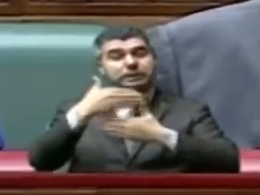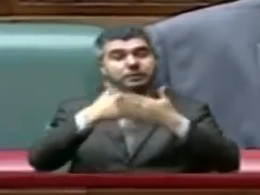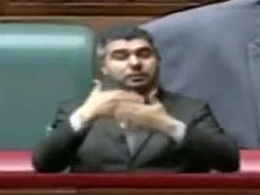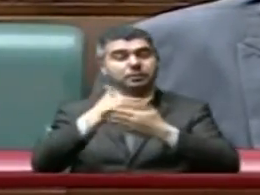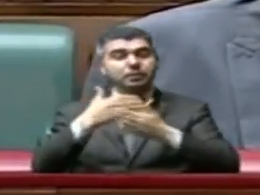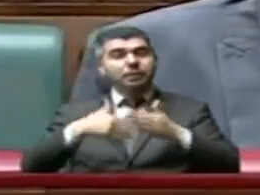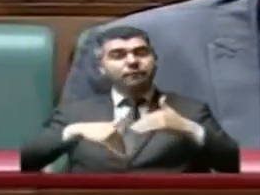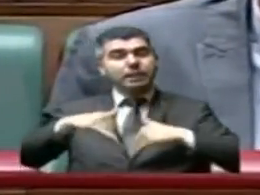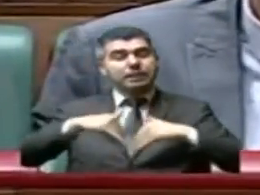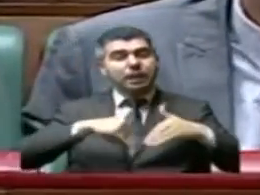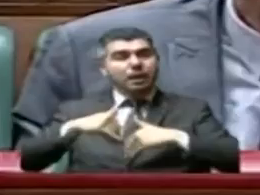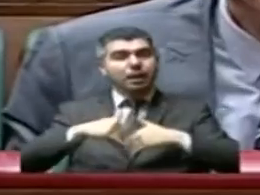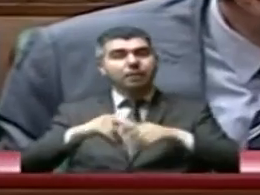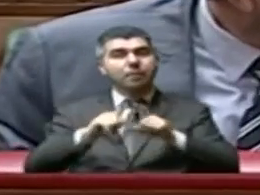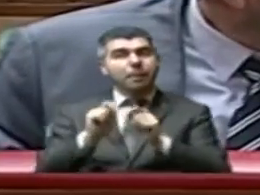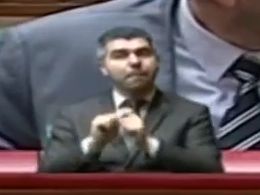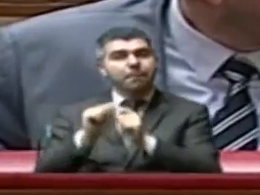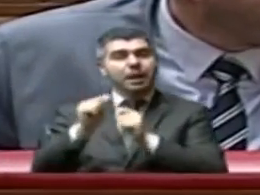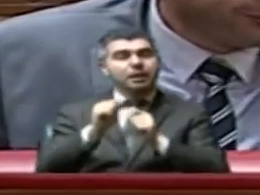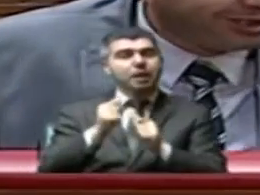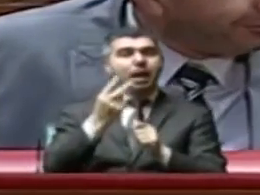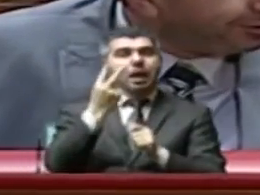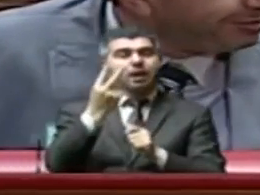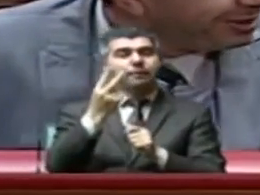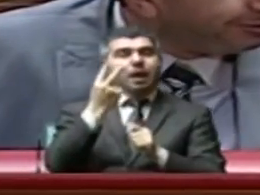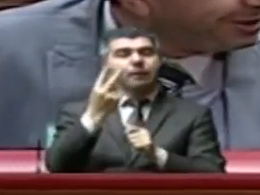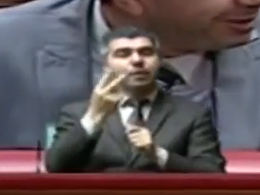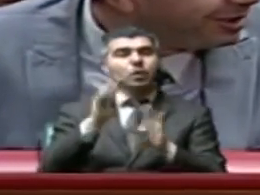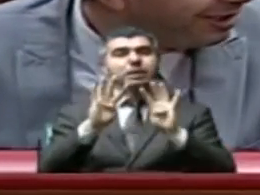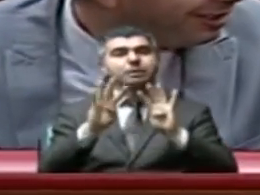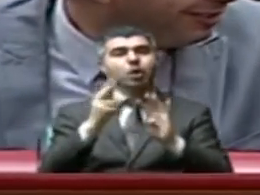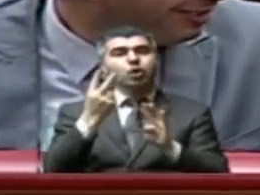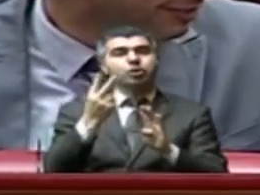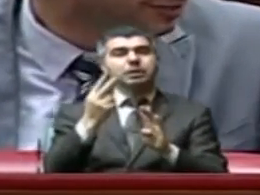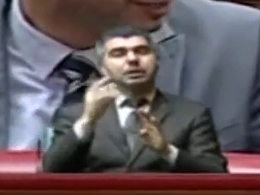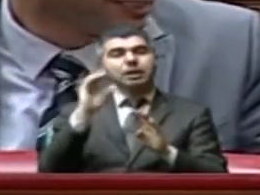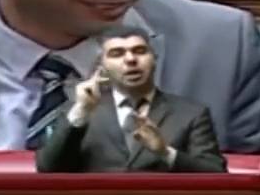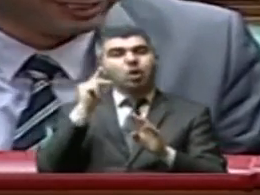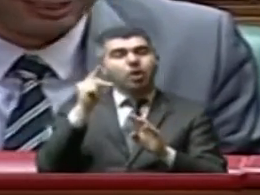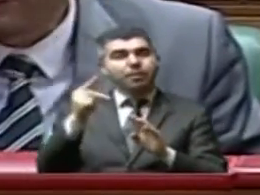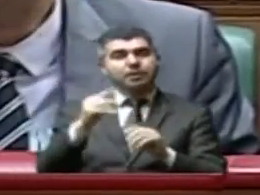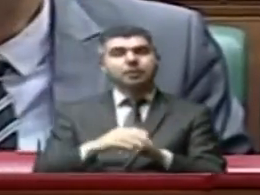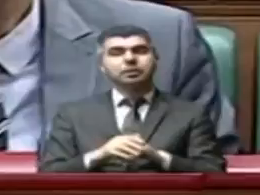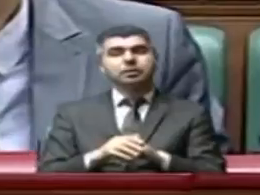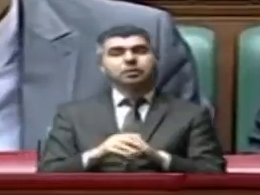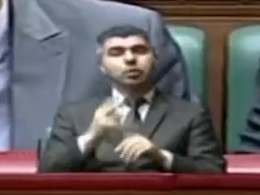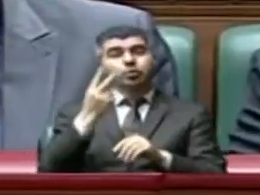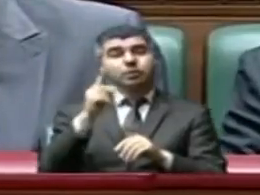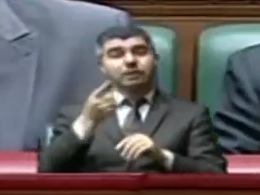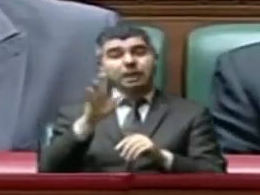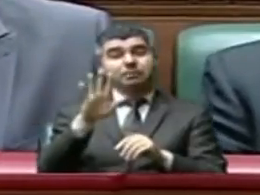النائية وتيشمل حوالي 2320 كيلومتر من الطرق، 68 منشأة بكلفة ديال 2.5 مليار ديال